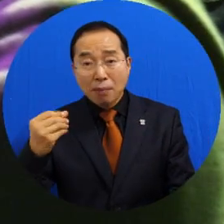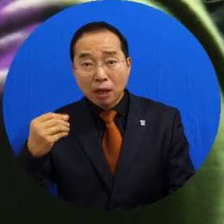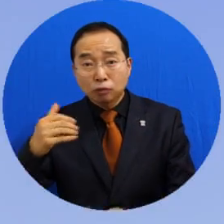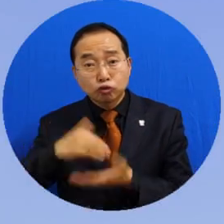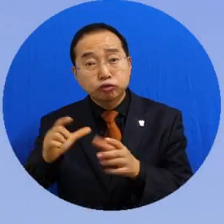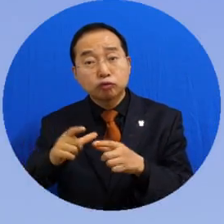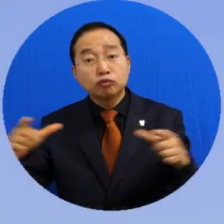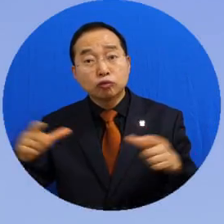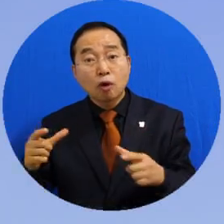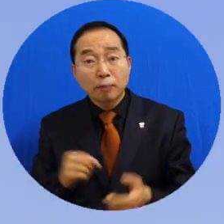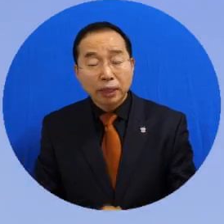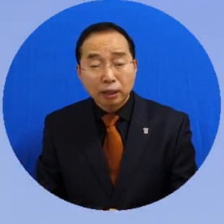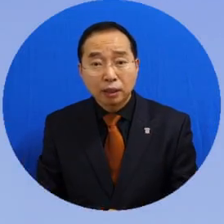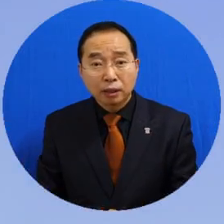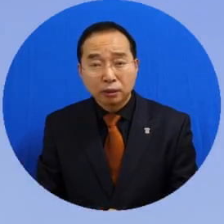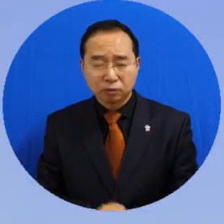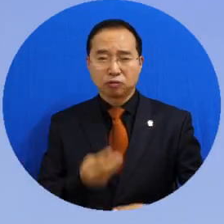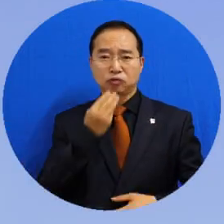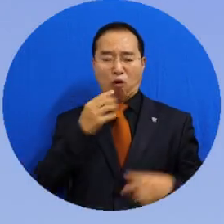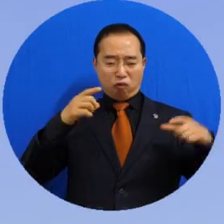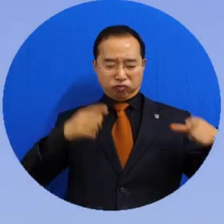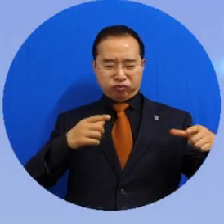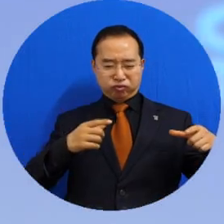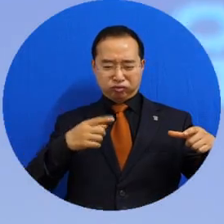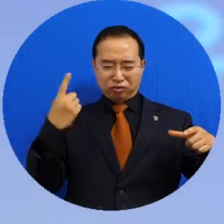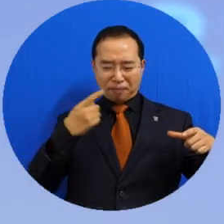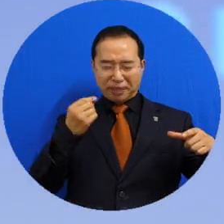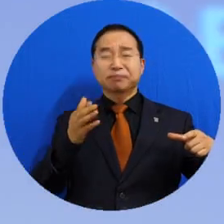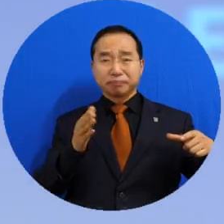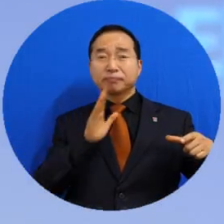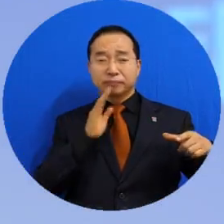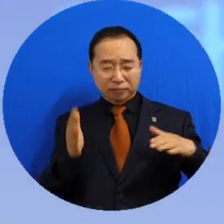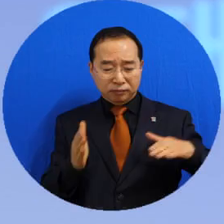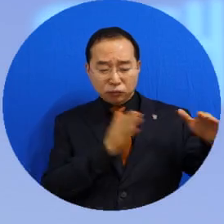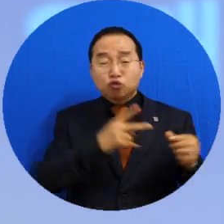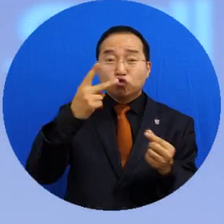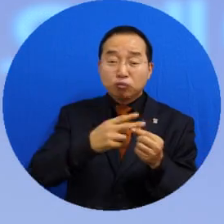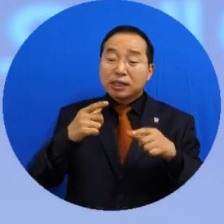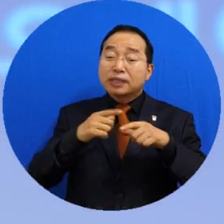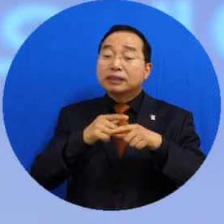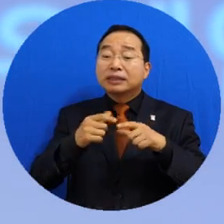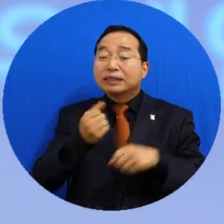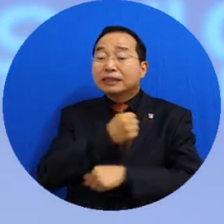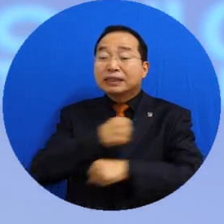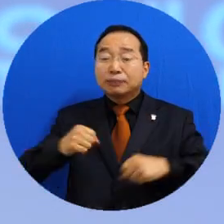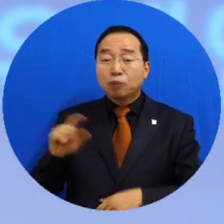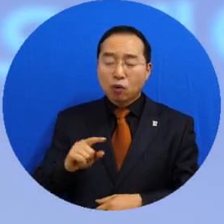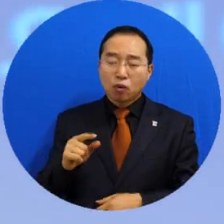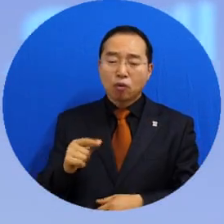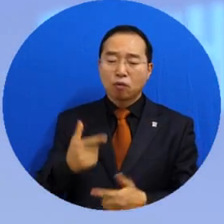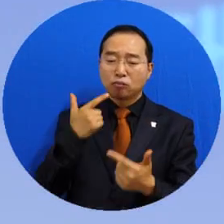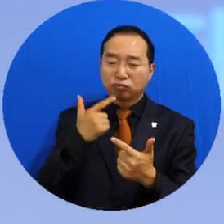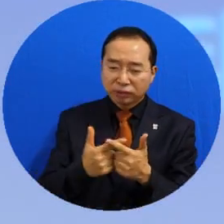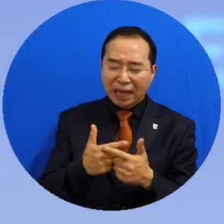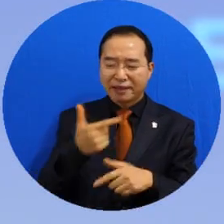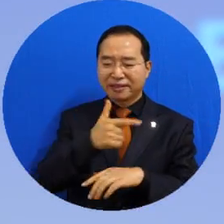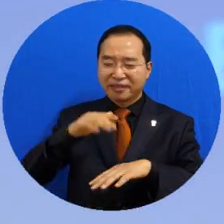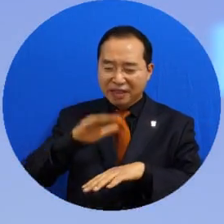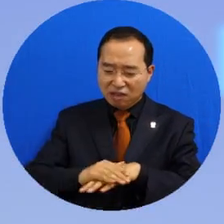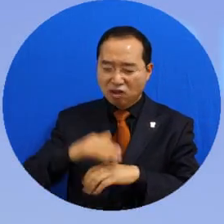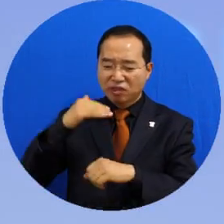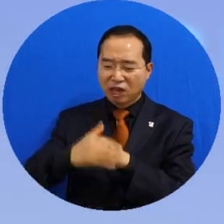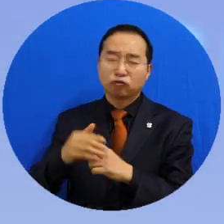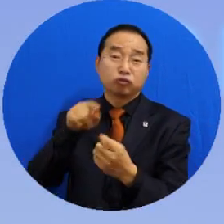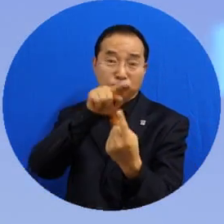숫자일까? 서울 다음으로 큰 도시가 어디가 있죠? 부산, 그렇죠? 대전, 대구.